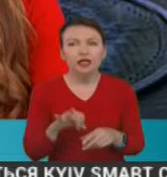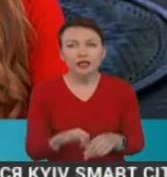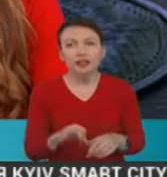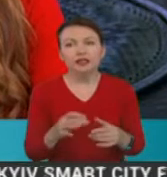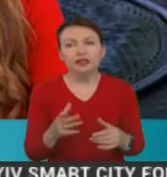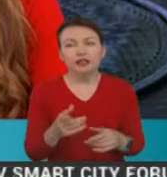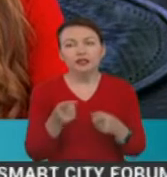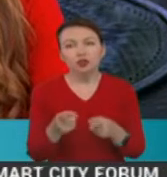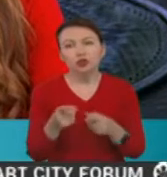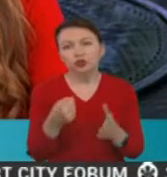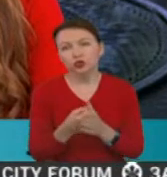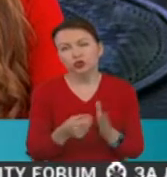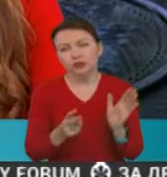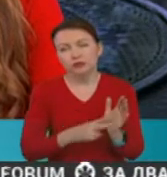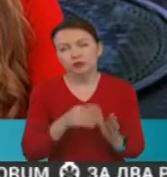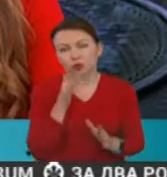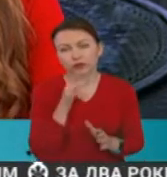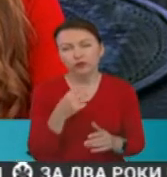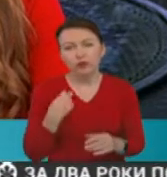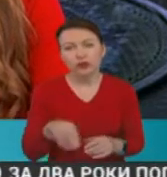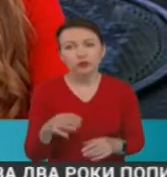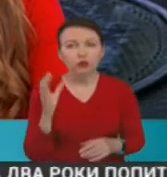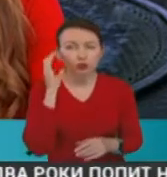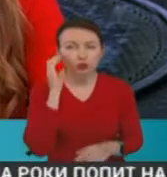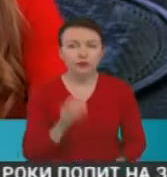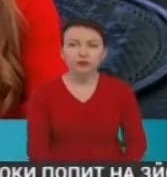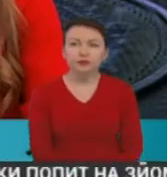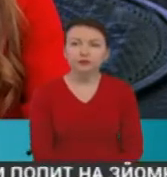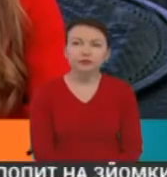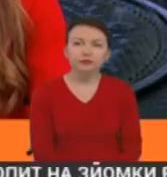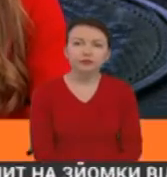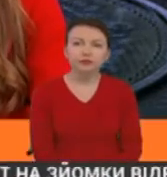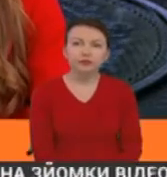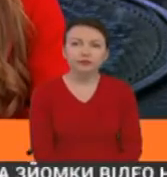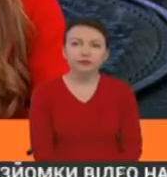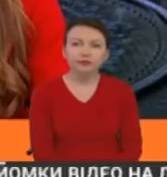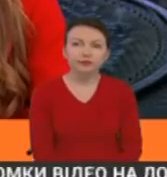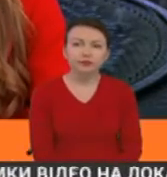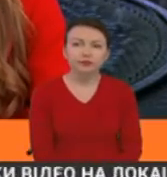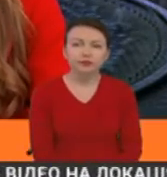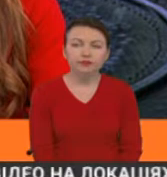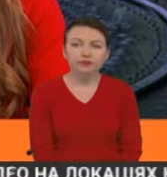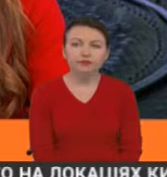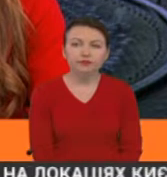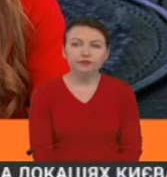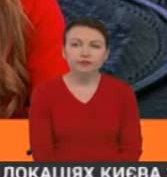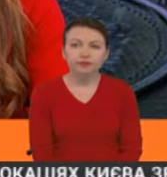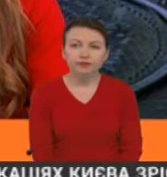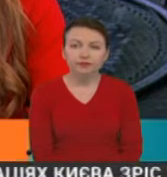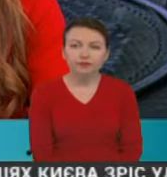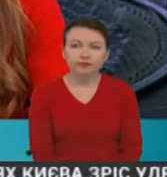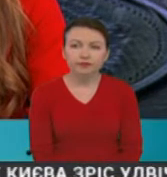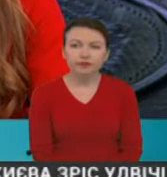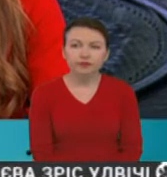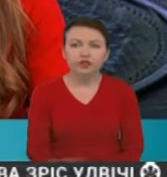затриманому загрожує до 7 років у в'язнення. Давайте почуємо. Як давно ви знайомі з підозрюваним? Які у вас там